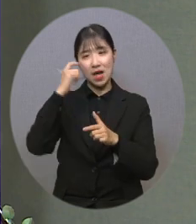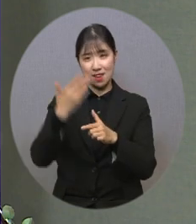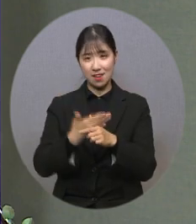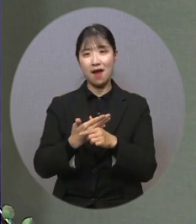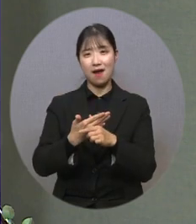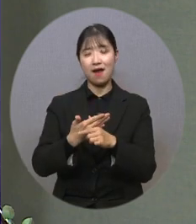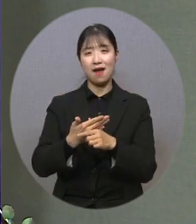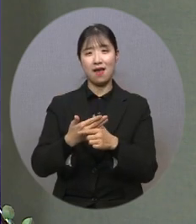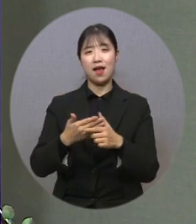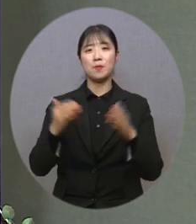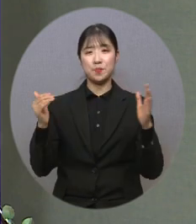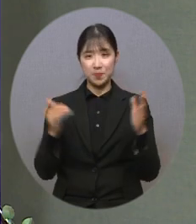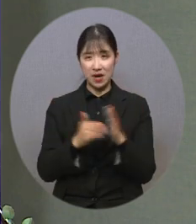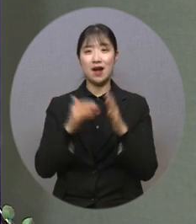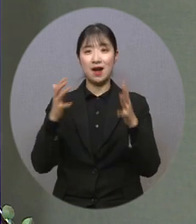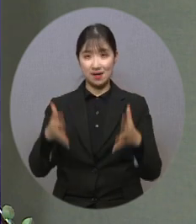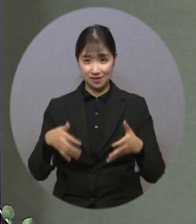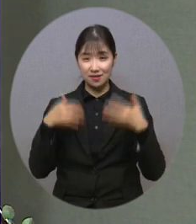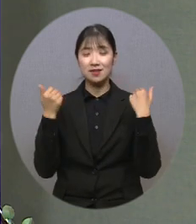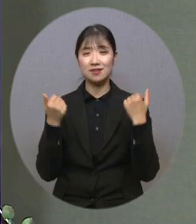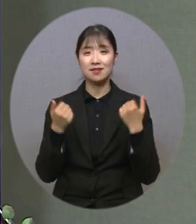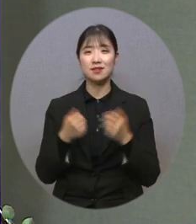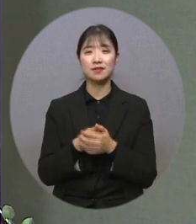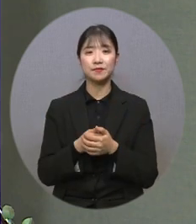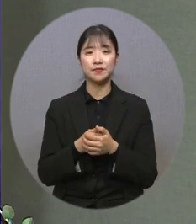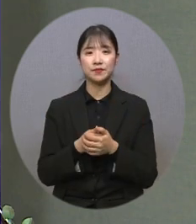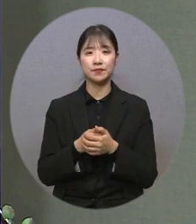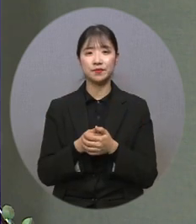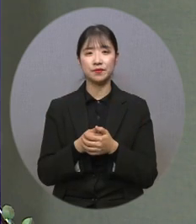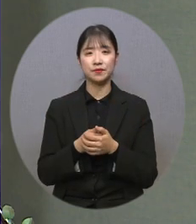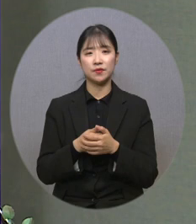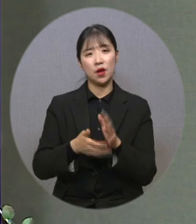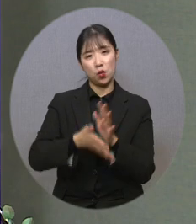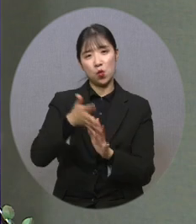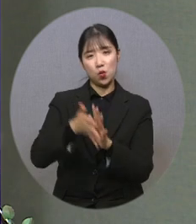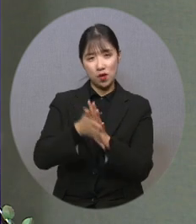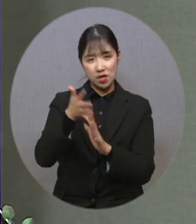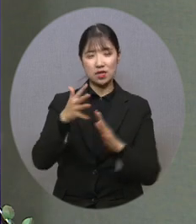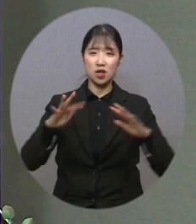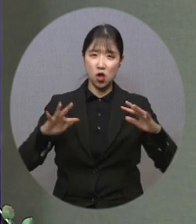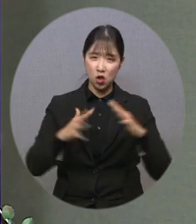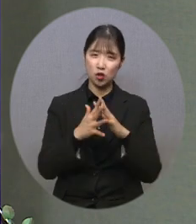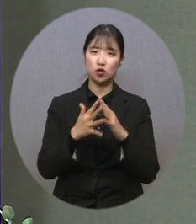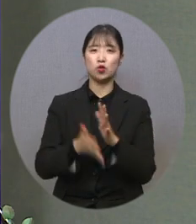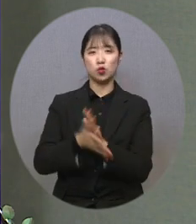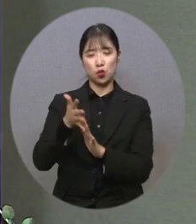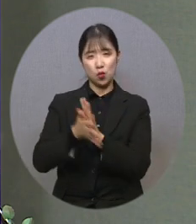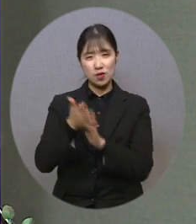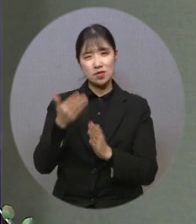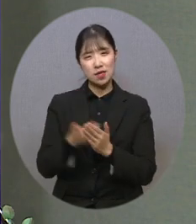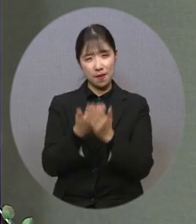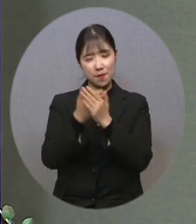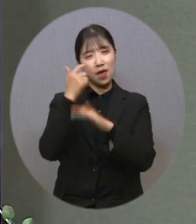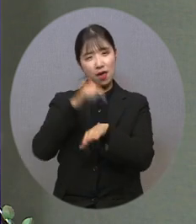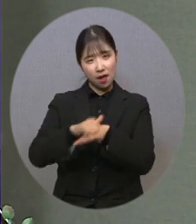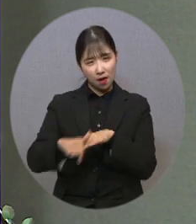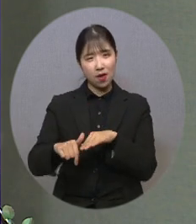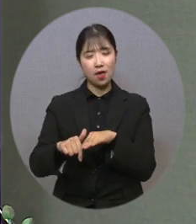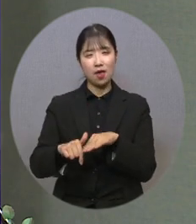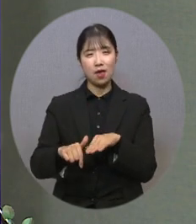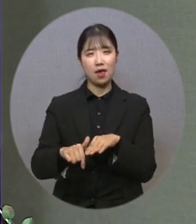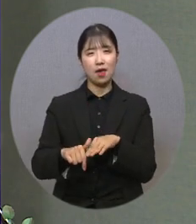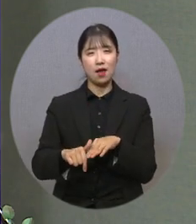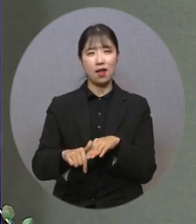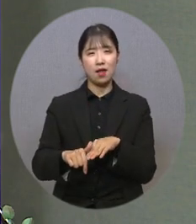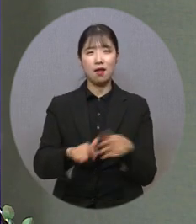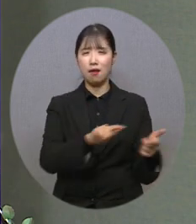박사학위까지 결국은 네. 받고 주로 이제 도시 건축, 도시 개발 계획 네. 뭐